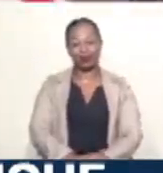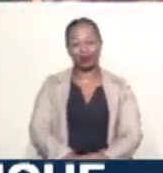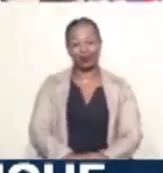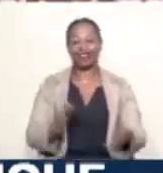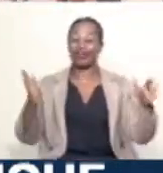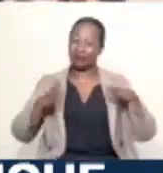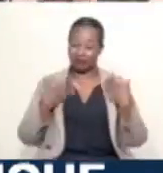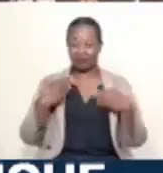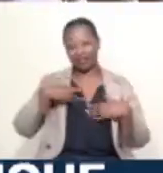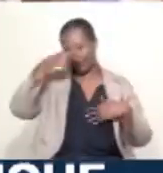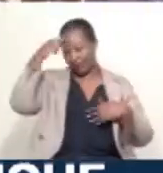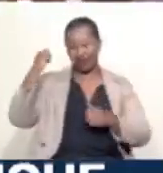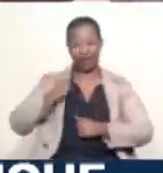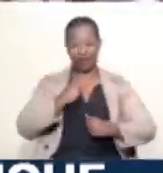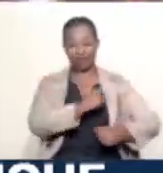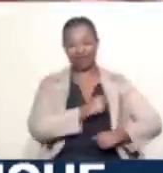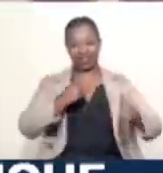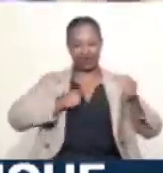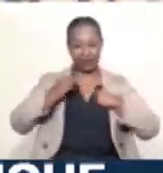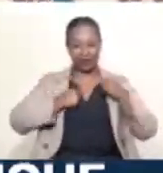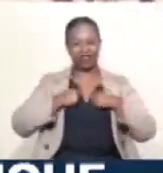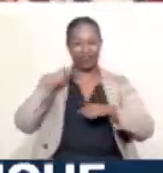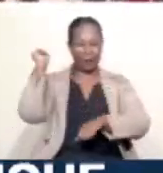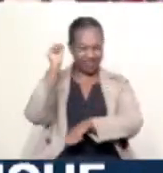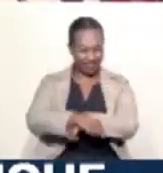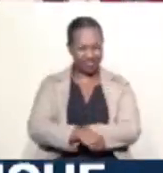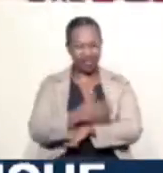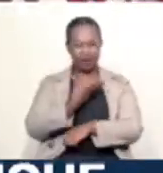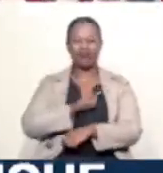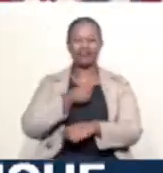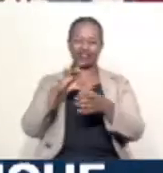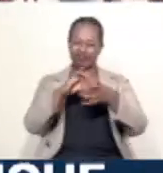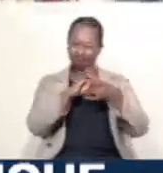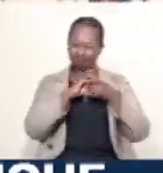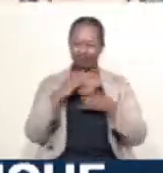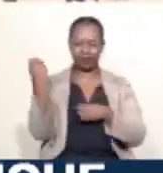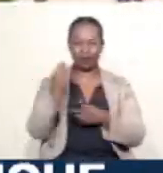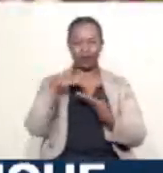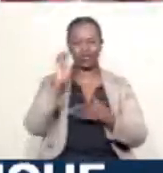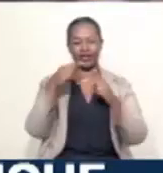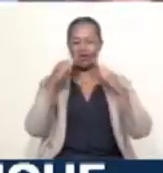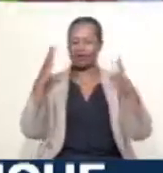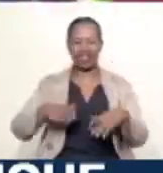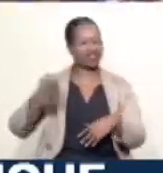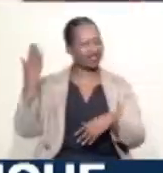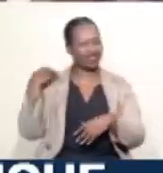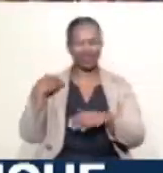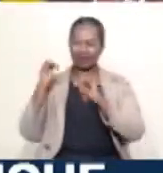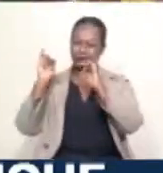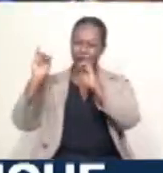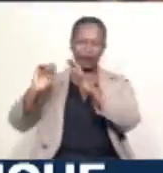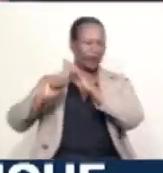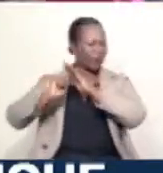bari bishimiye ko abasirikare b'u Rwanda batsinze ngo bafitanye igihango gikomeye cyane umwanzi yari yarabahejeje cyanga